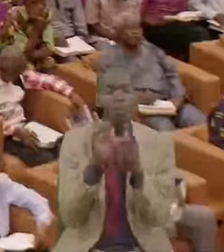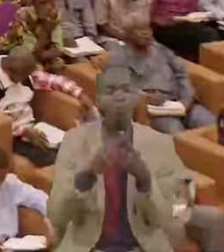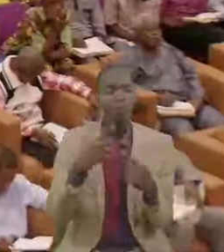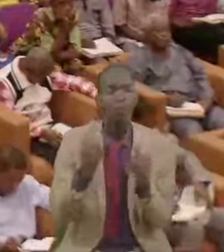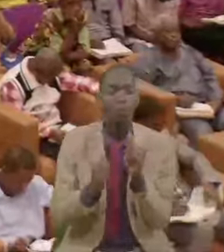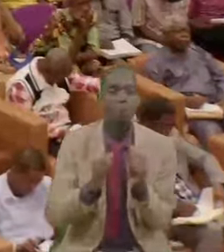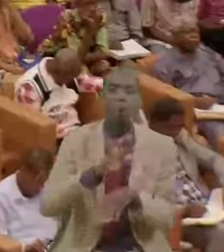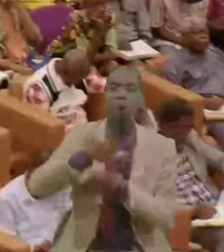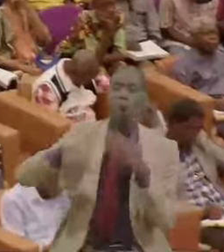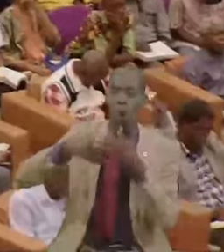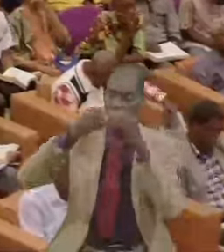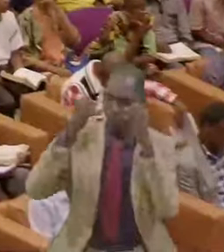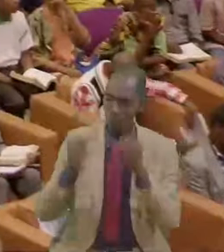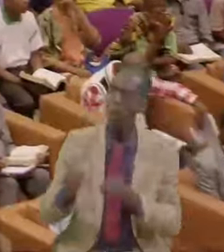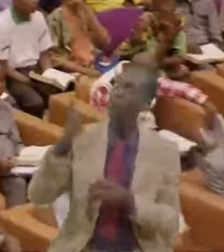vous exaucer.